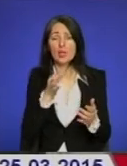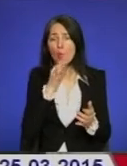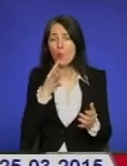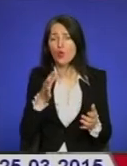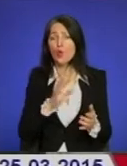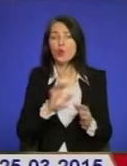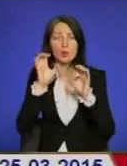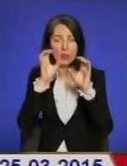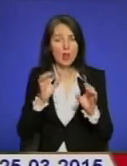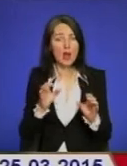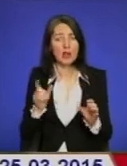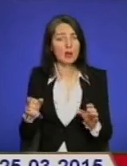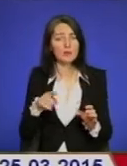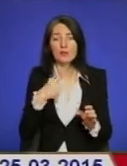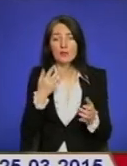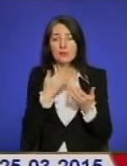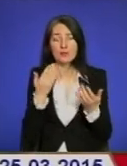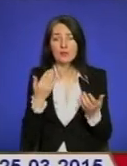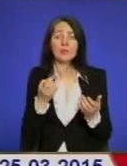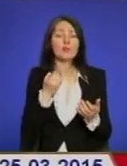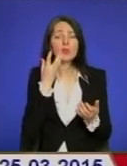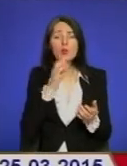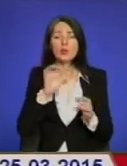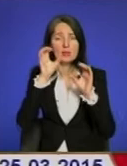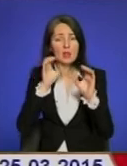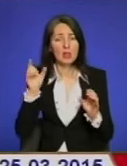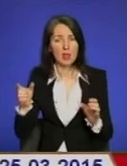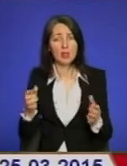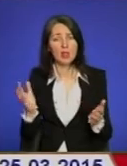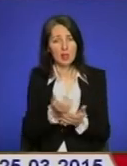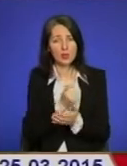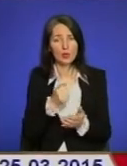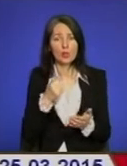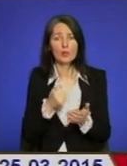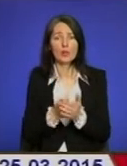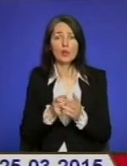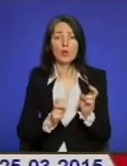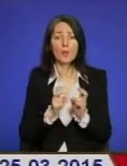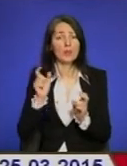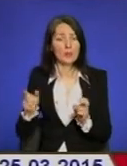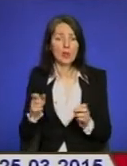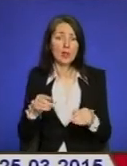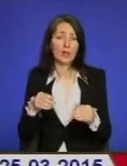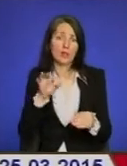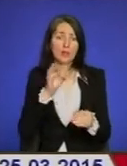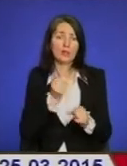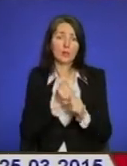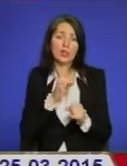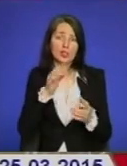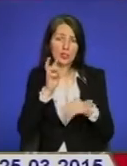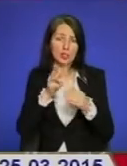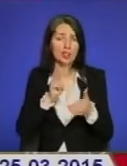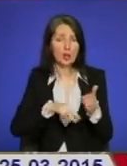не йде Та все що нелегала знайдуть до недобросовісного роботодавця застосують великі штрафи з Нового року